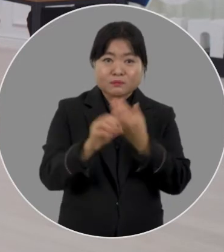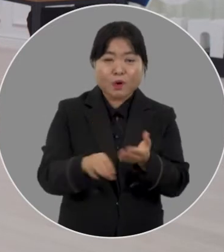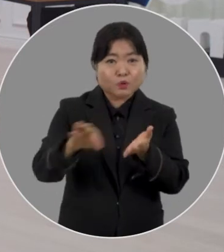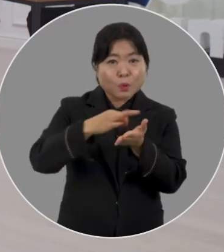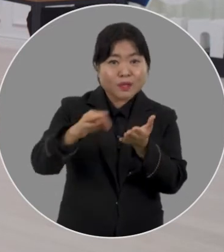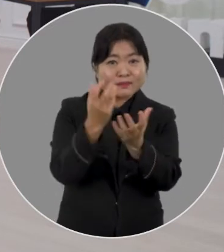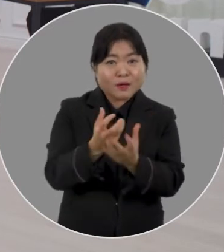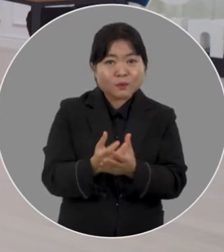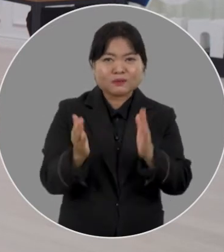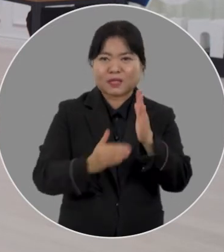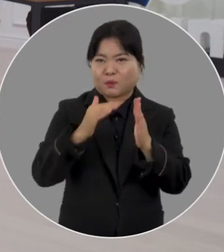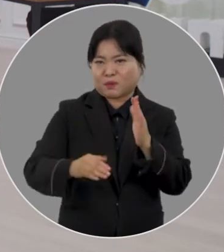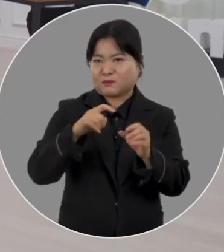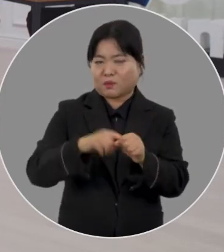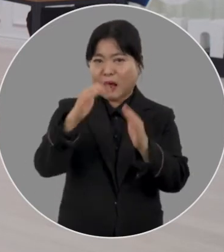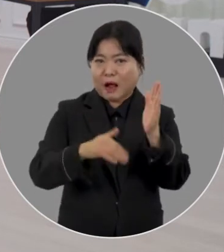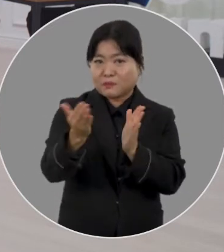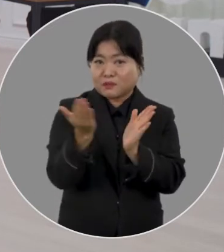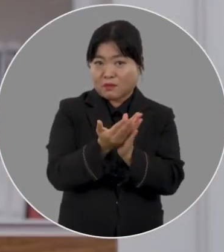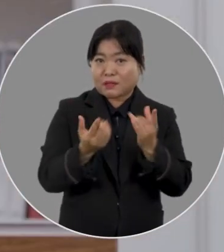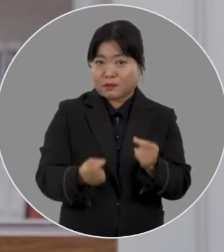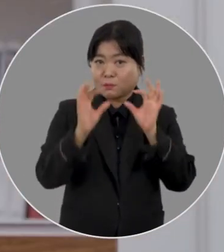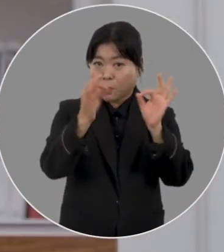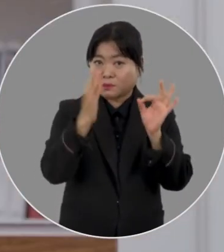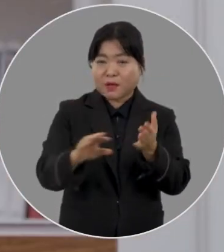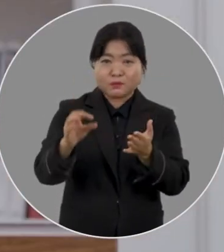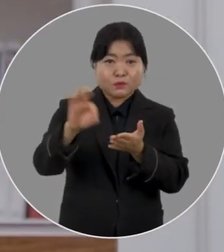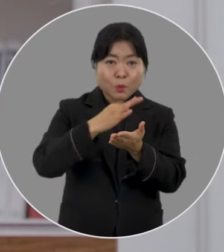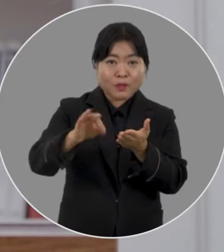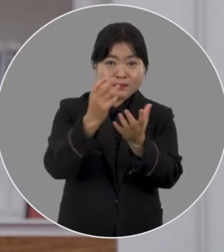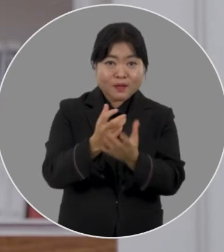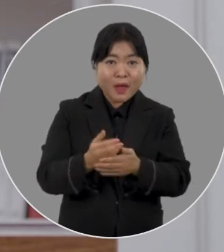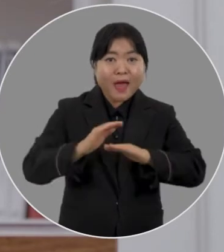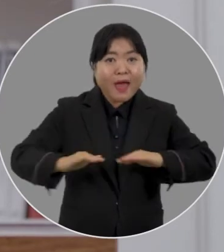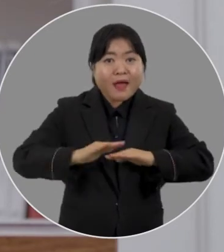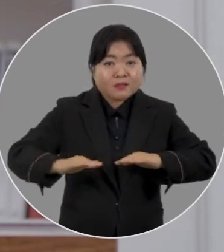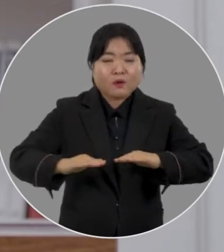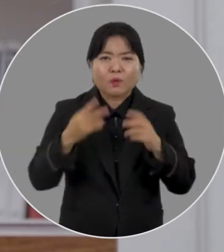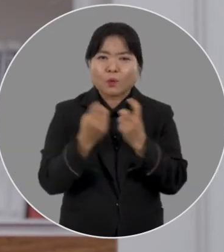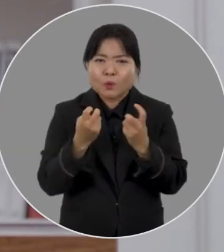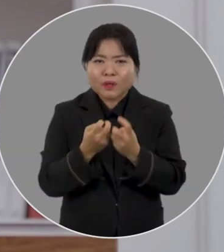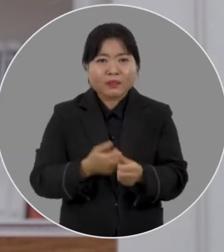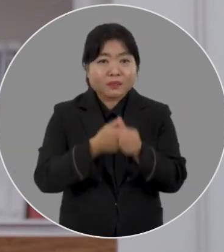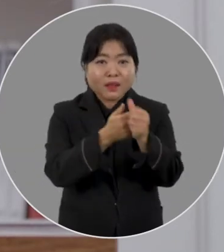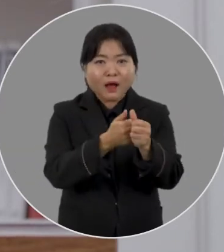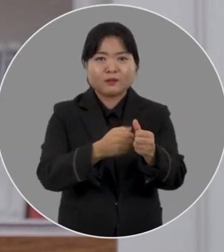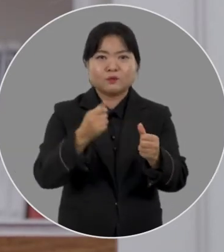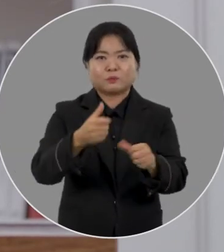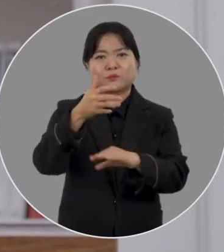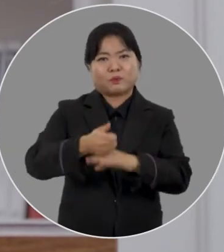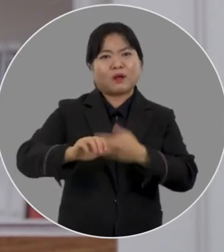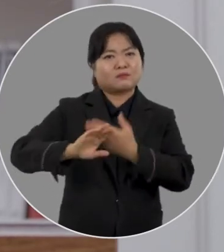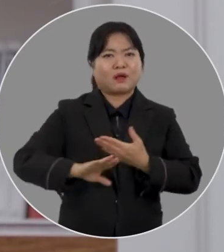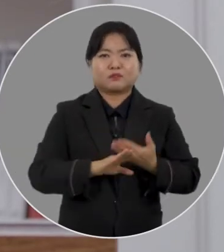자료가 굉장히 객관적이고 합리적인 것 같아 보이지만 그 통계 자료의 해석을 어떤 의도를 갖고 하느냐에 따라서도 좀 달라질 수